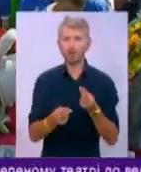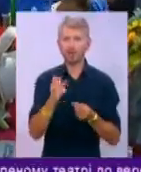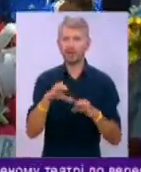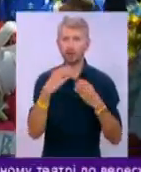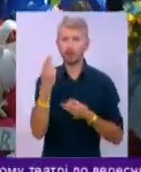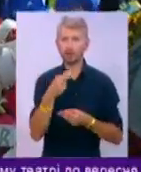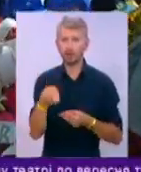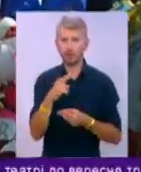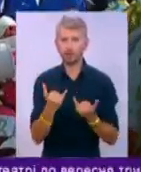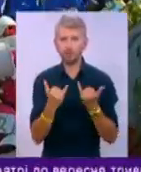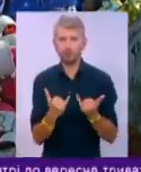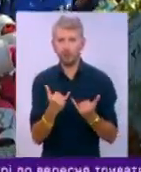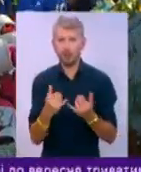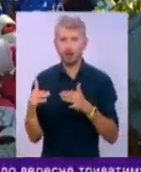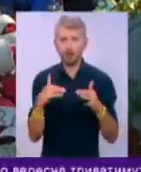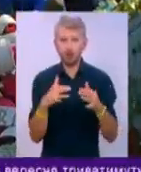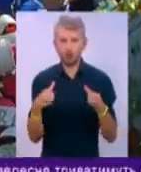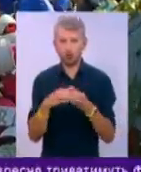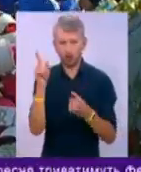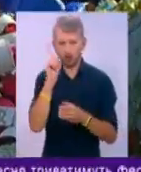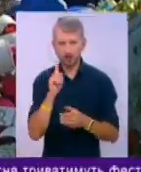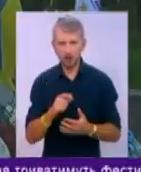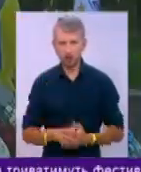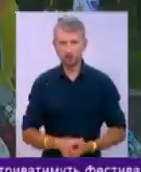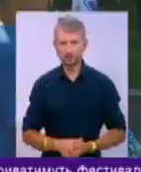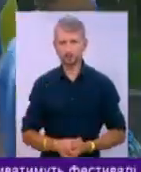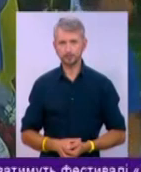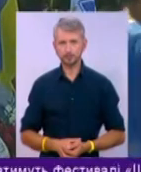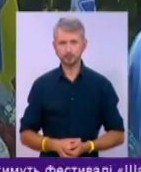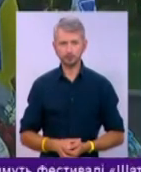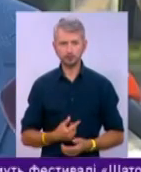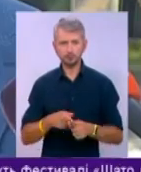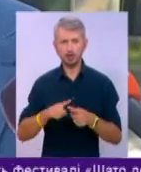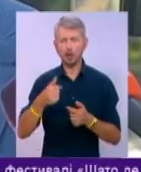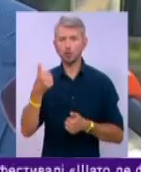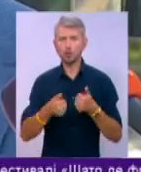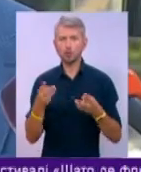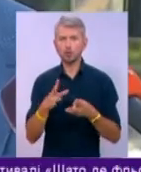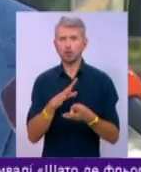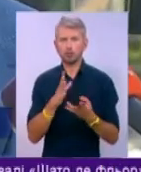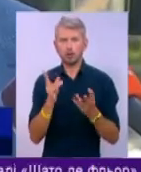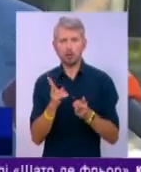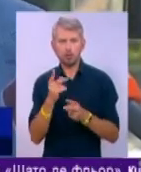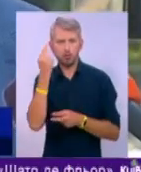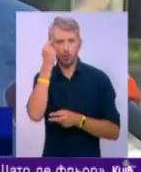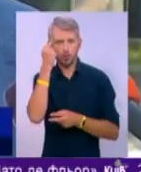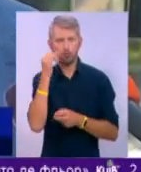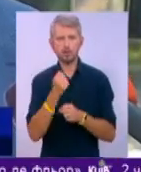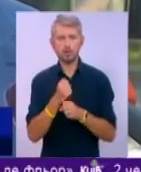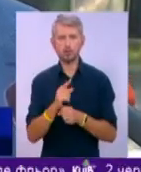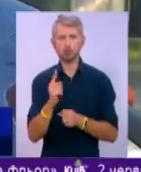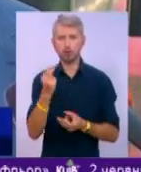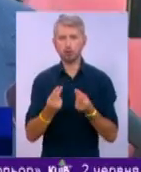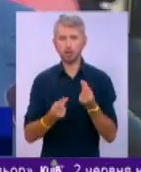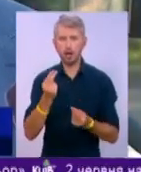на стадіоні «Динамо» у ці хвилини грають з командою Ізраїлю. Цей турнір треба було б якось продумати і робити, щоб